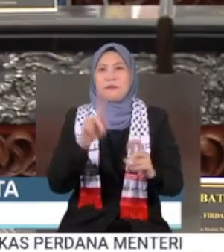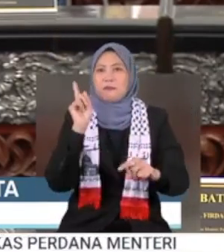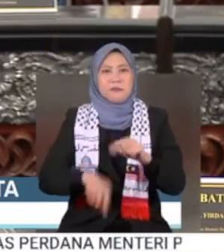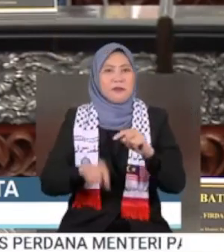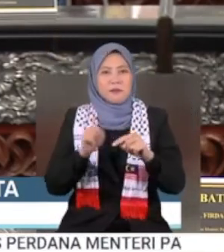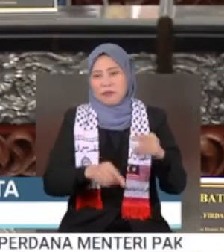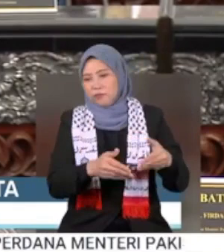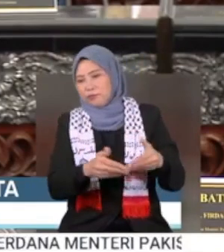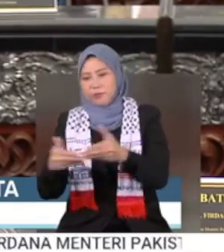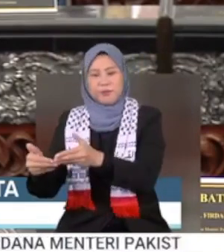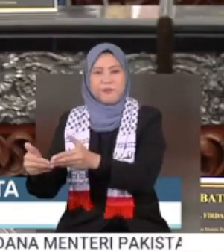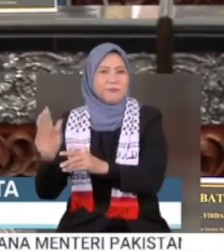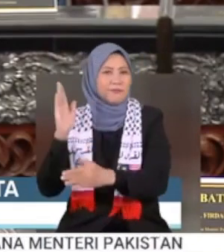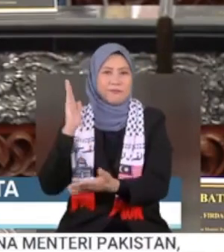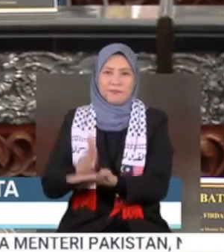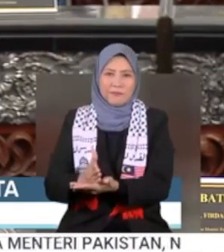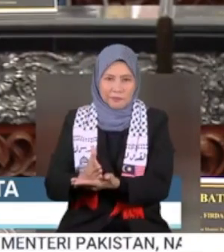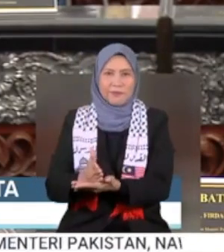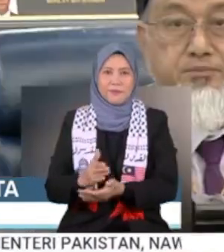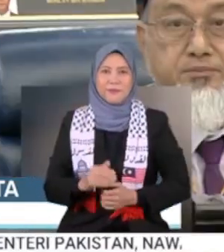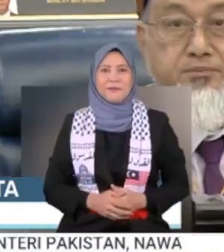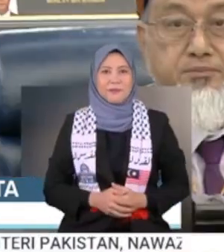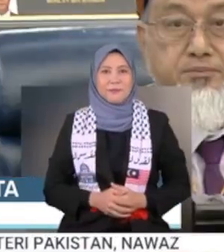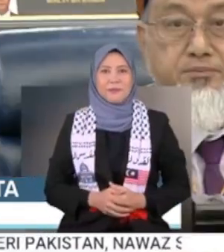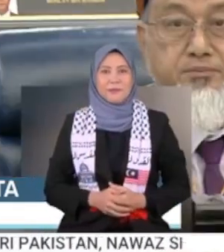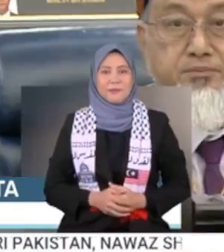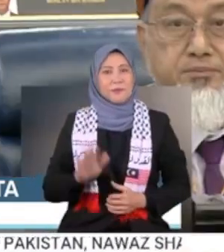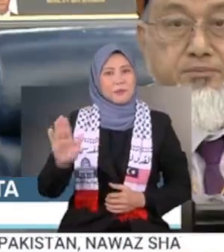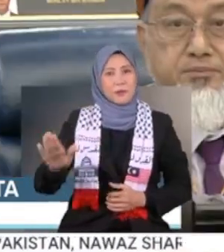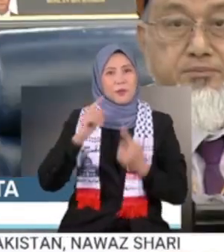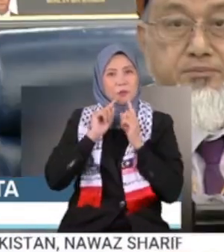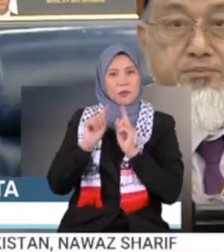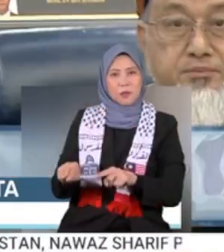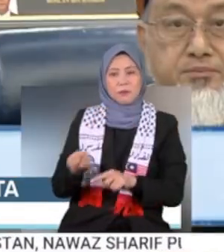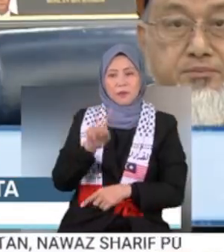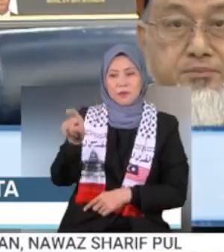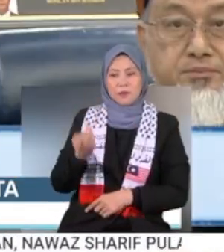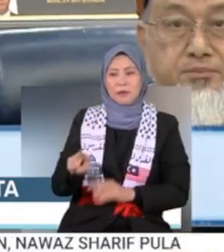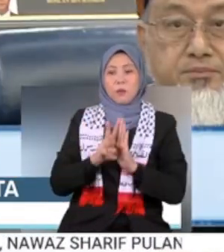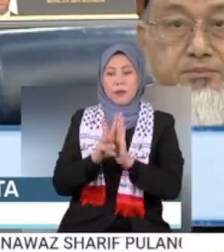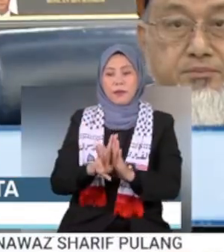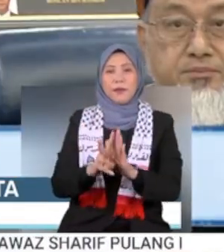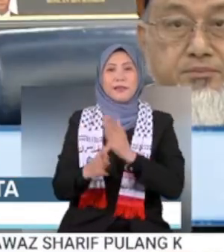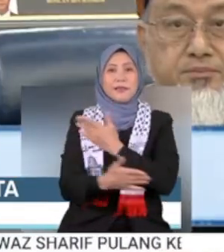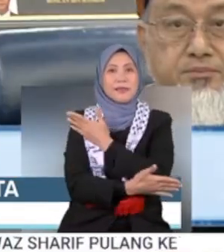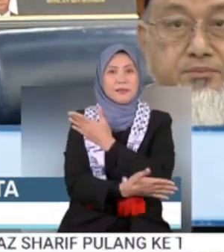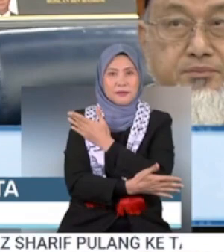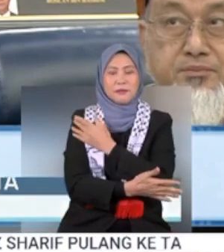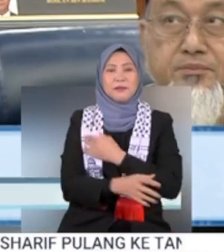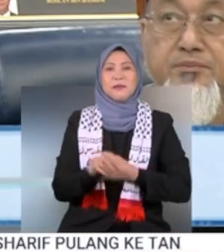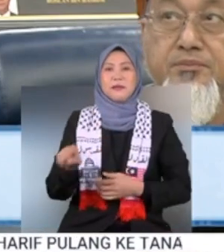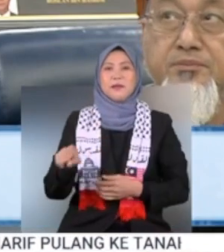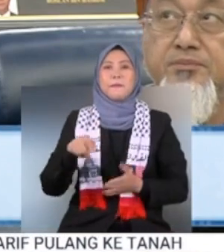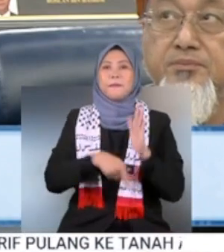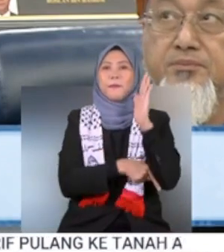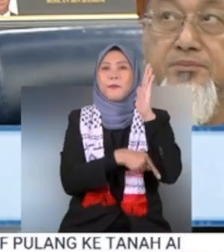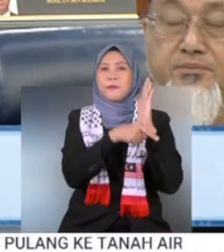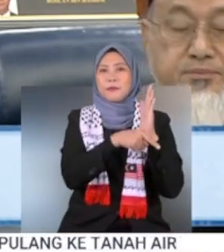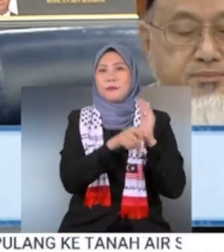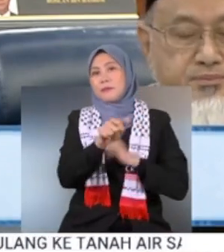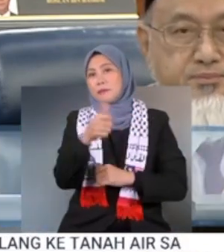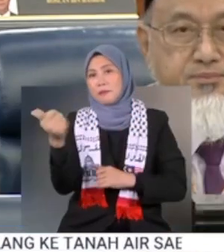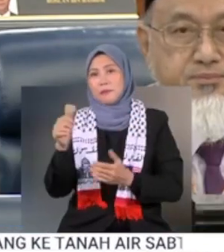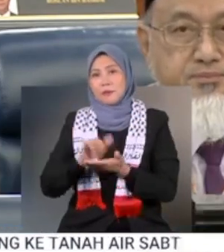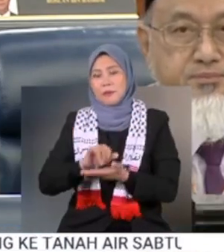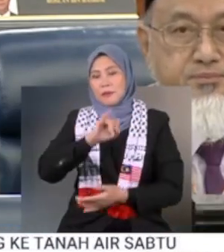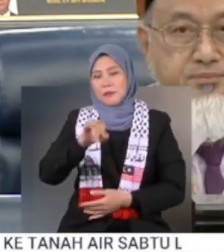bolehlah dijalankan lagi beliau menjawab pertanyaan wakil Jasin Zulkifli Ismail di parlimen Selain